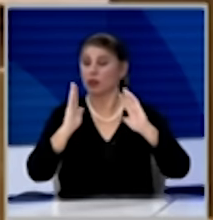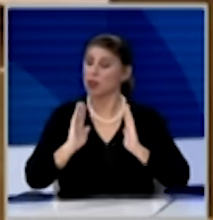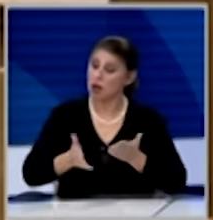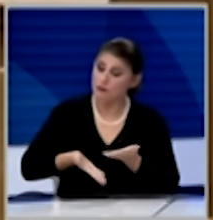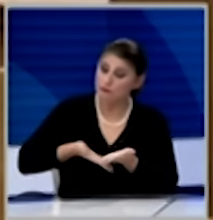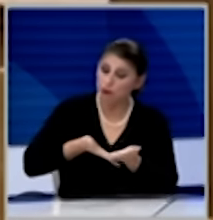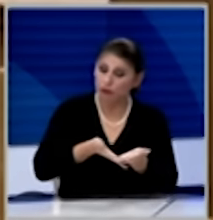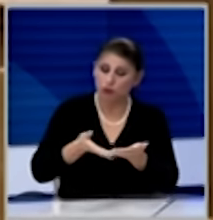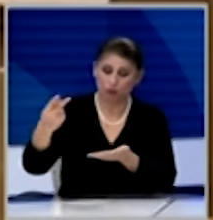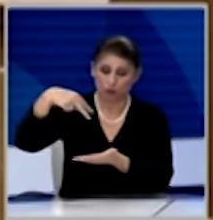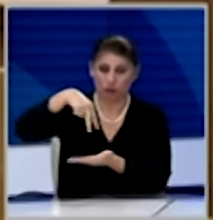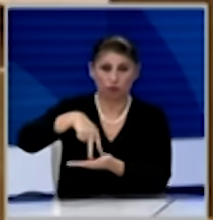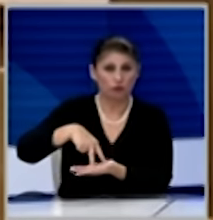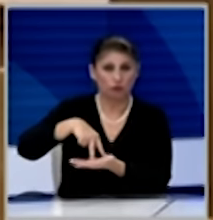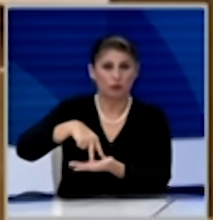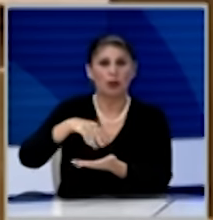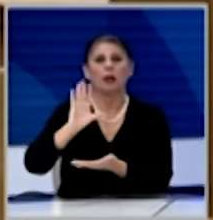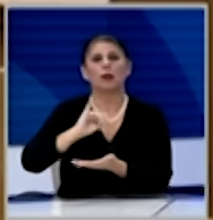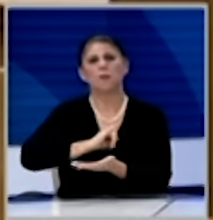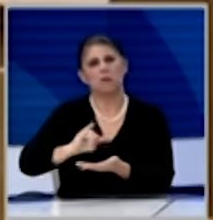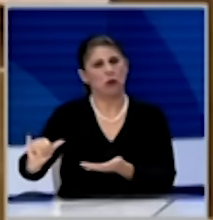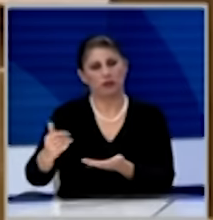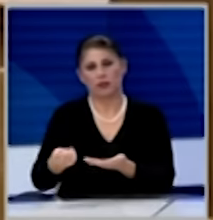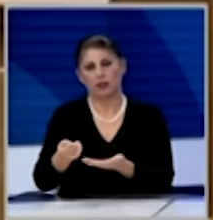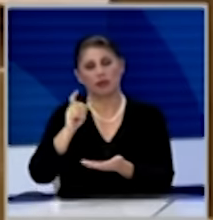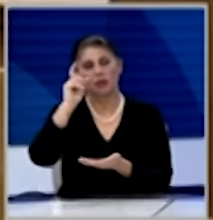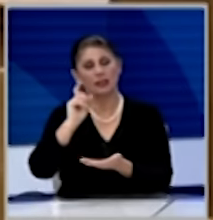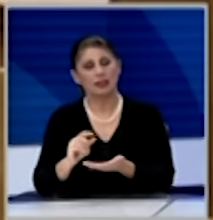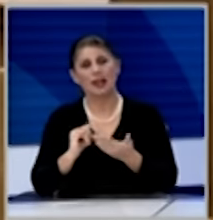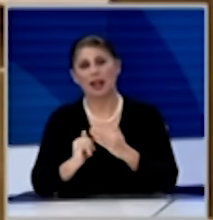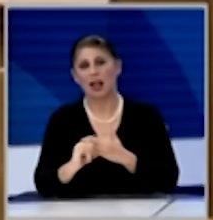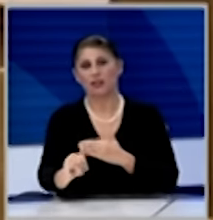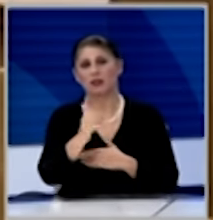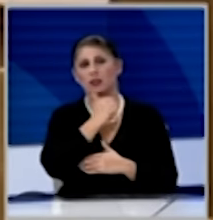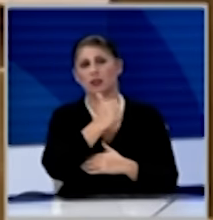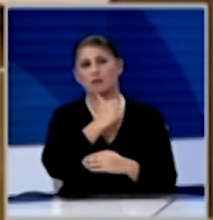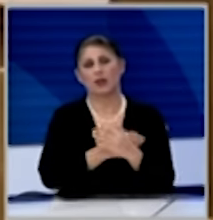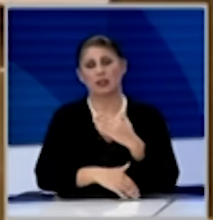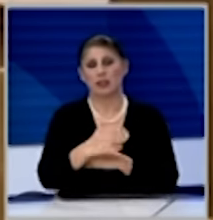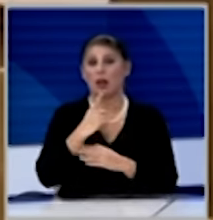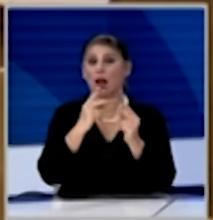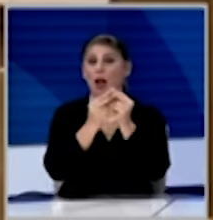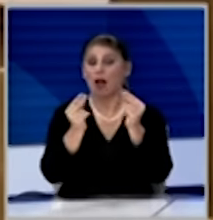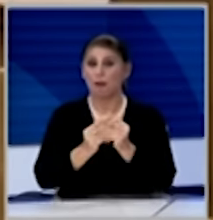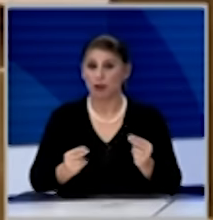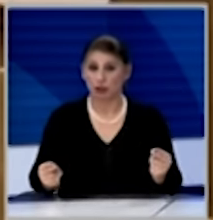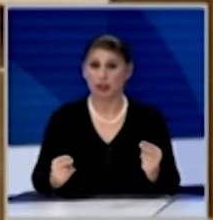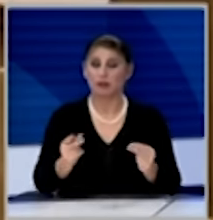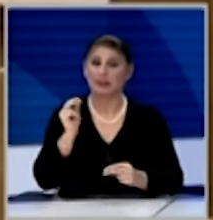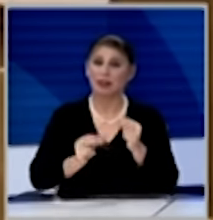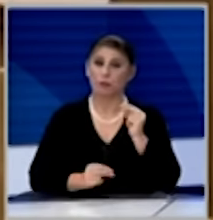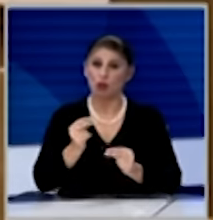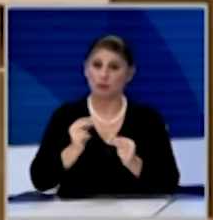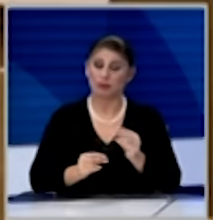σταθούν στα πόδια τους είτε δεν γίνονται ποτέ είτε καθυστερούν βασανιστικά με α τέλεσμα τα